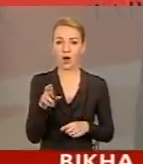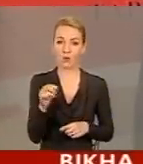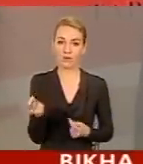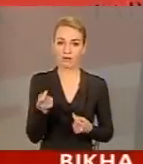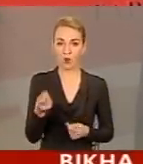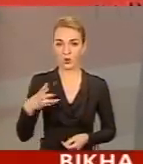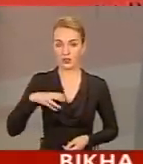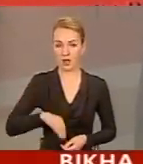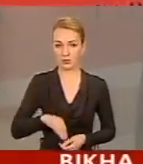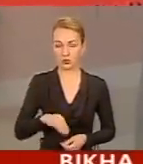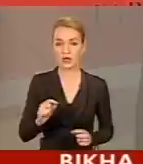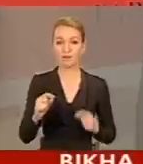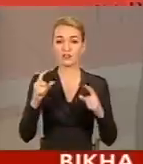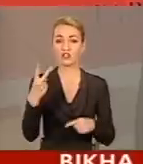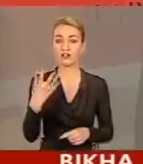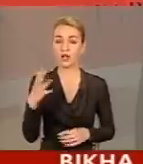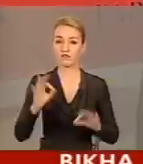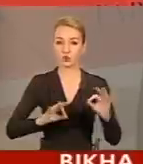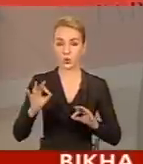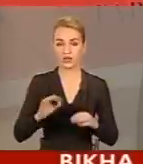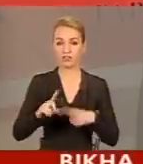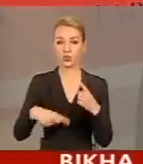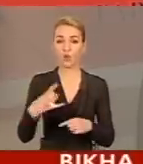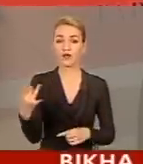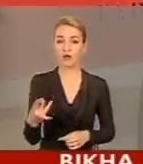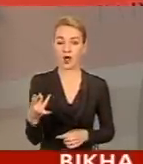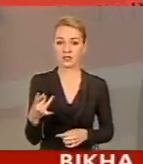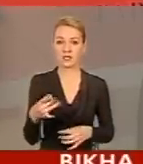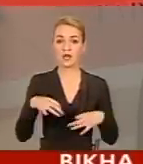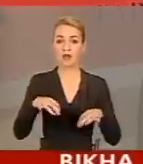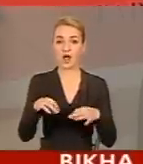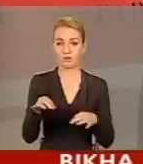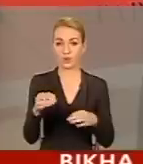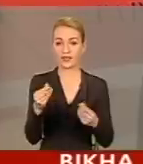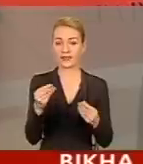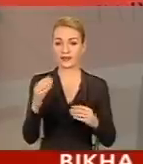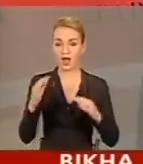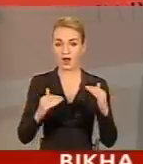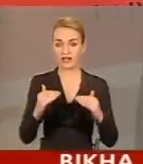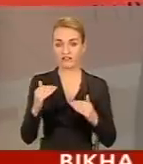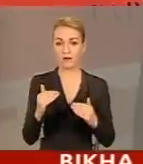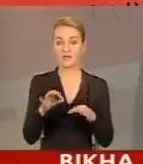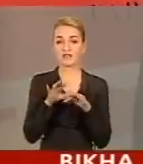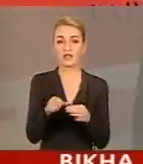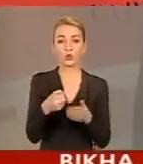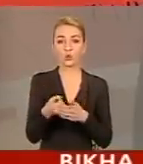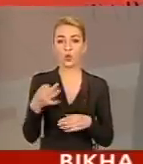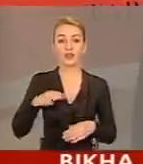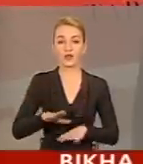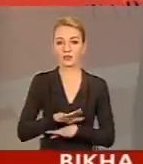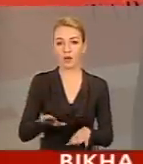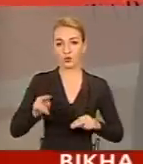рентабельністю. Підвищення 25% черговий раз транспортних тарифів призведе до нерентабельної